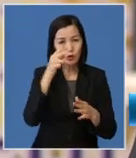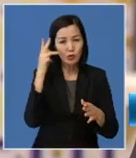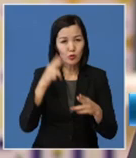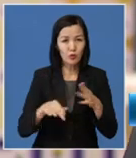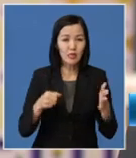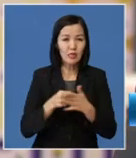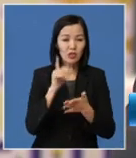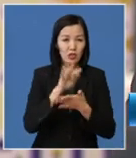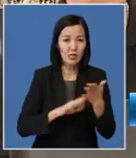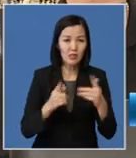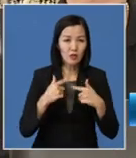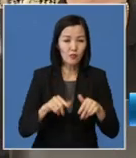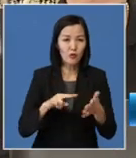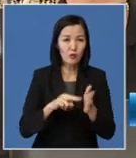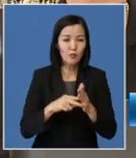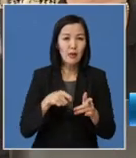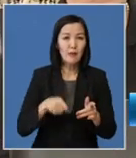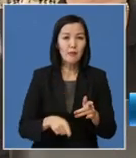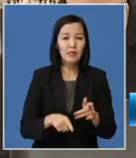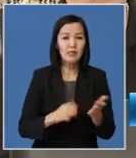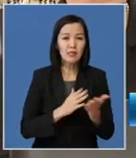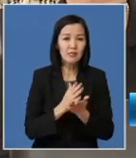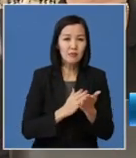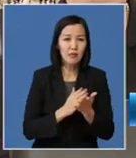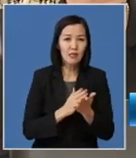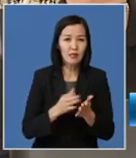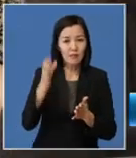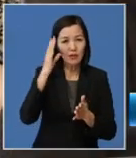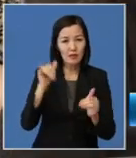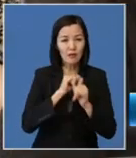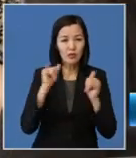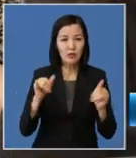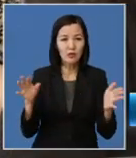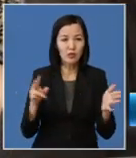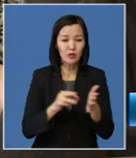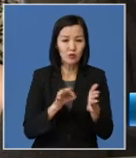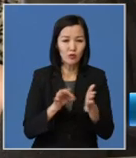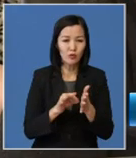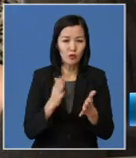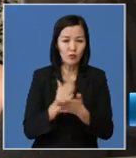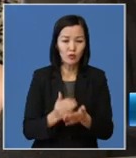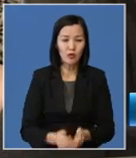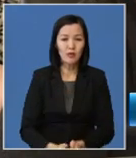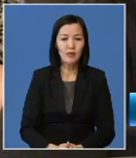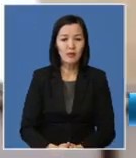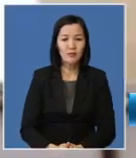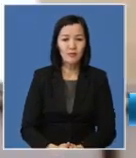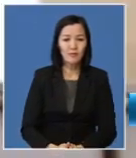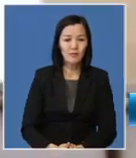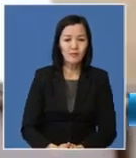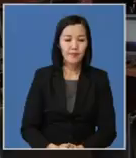жалғасады. Ұйымдастырушылар жоспар бойынша 1000-нан аса кәсіби қызметкердің кәсіби біліктілігін жетілдіруді көздеп отыр.